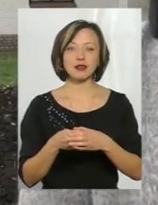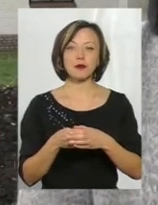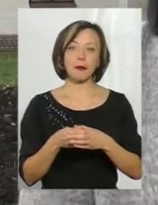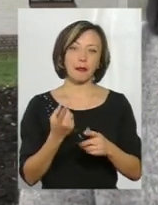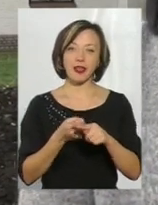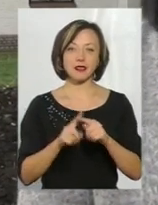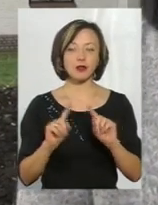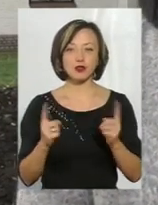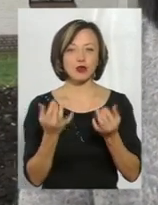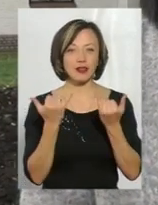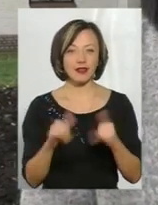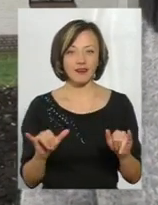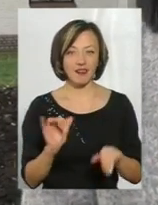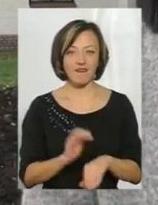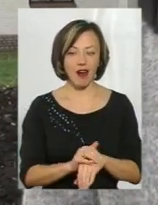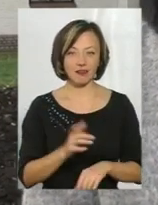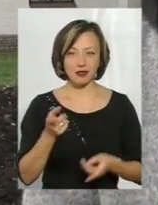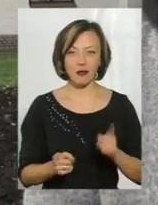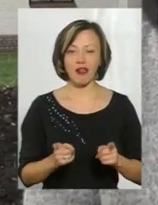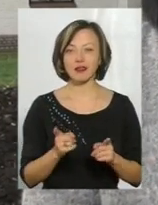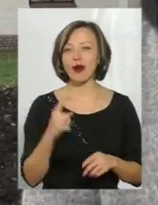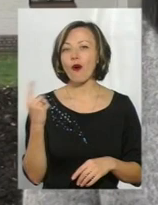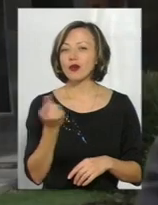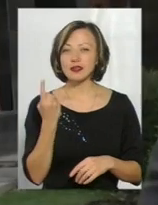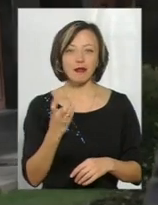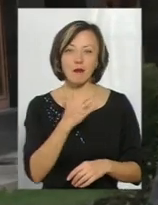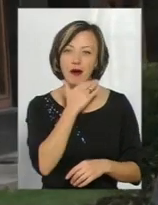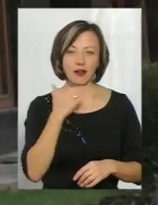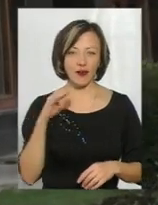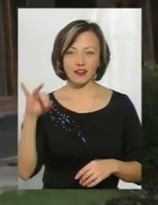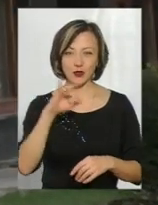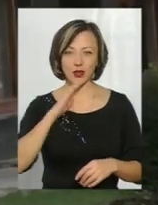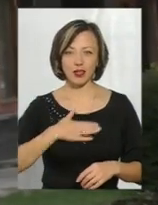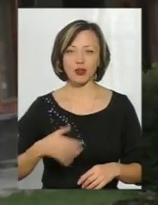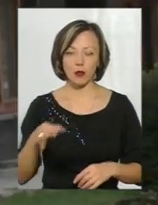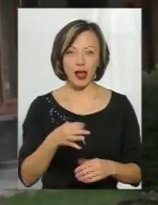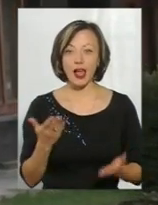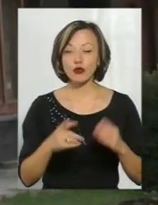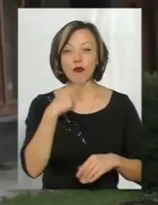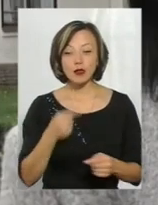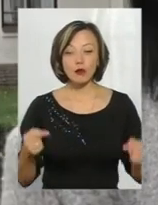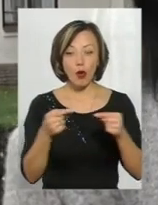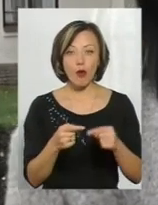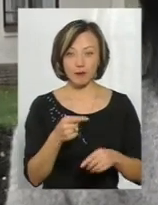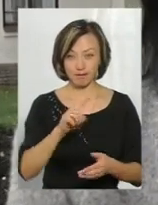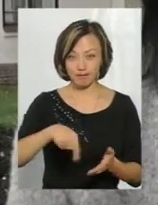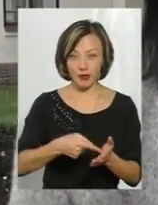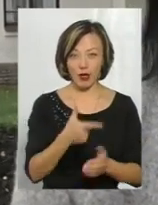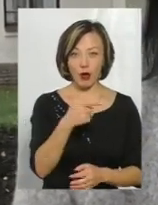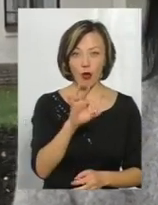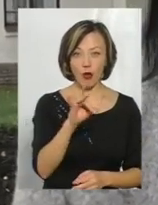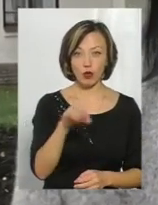це буде дуже такий дивний факт насправді. Я думаю, що це буде один з небагатьох в історії, можливо, нашої області. Якщо говорити конкретно по Грудку,